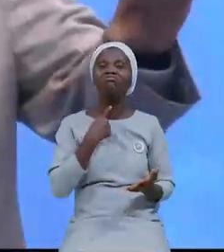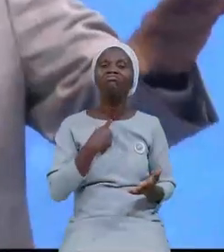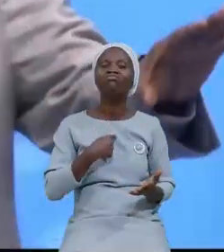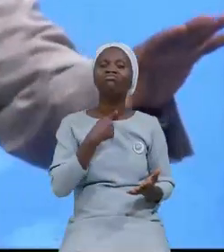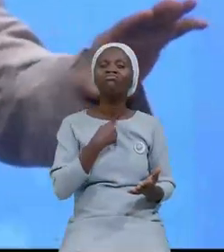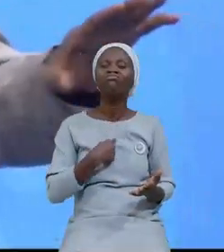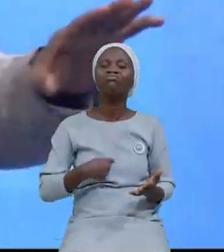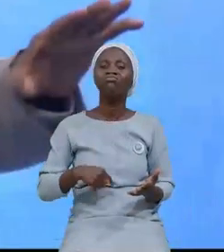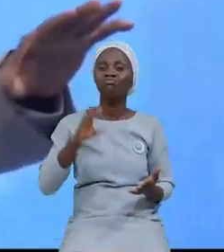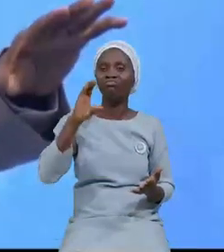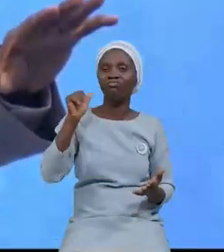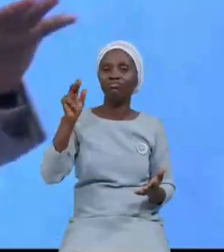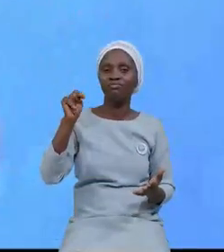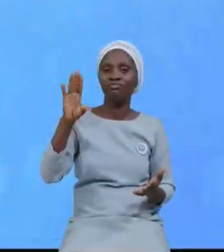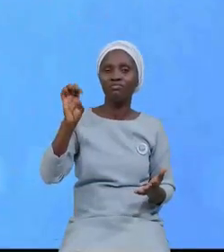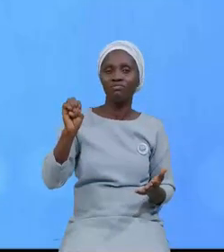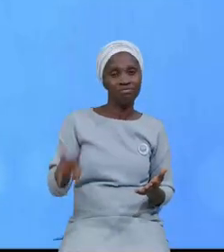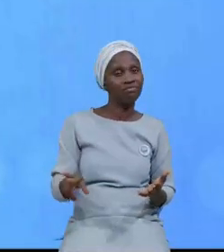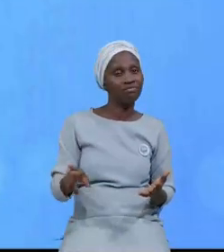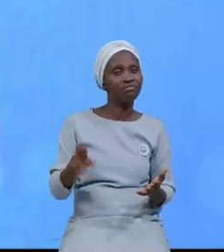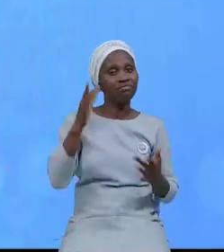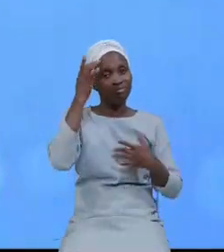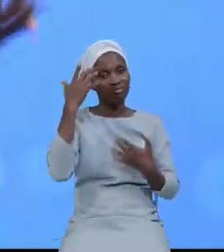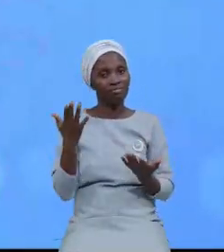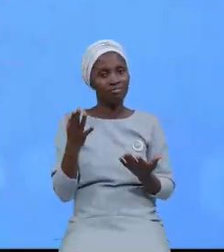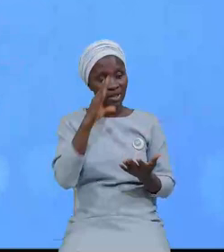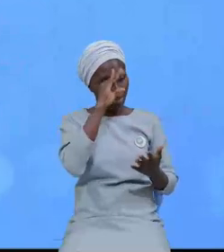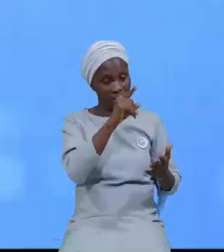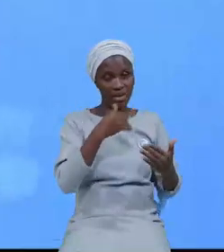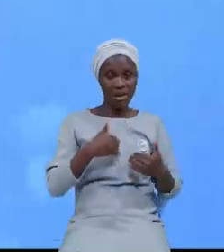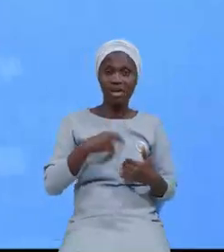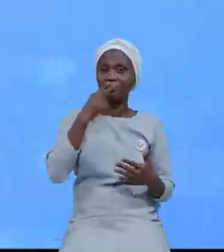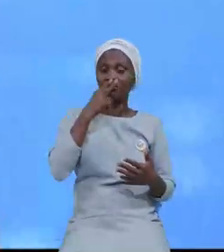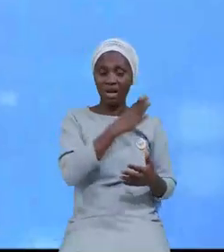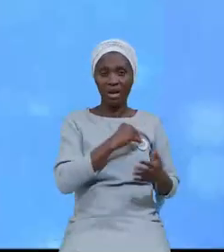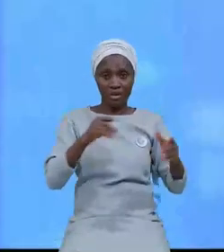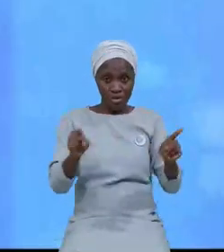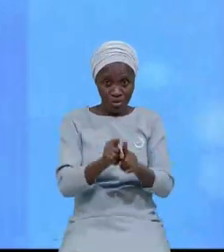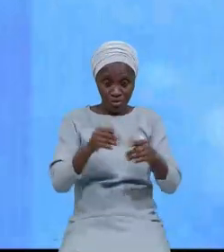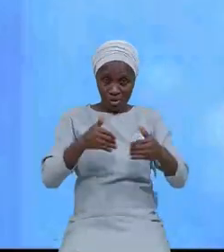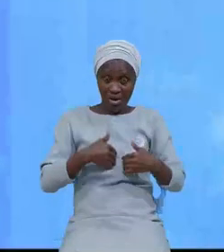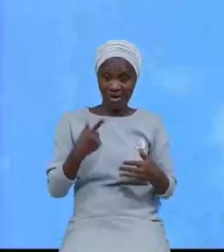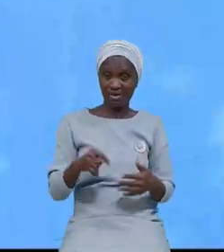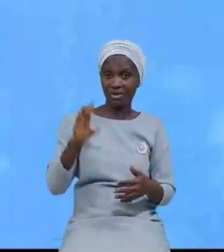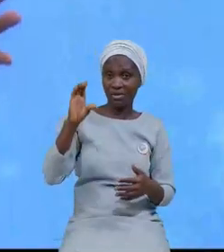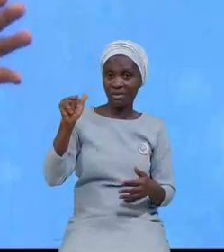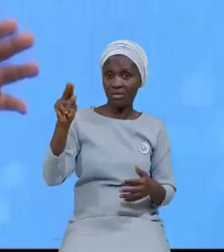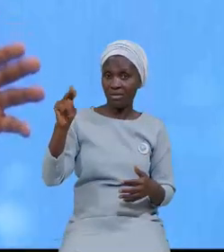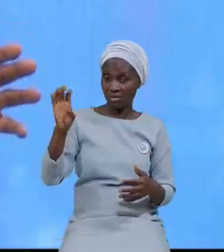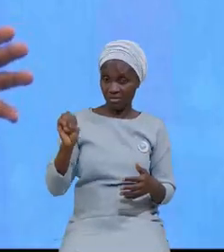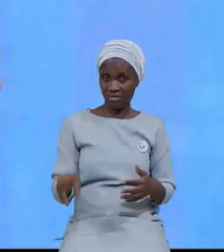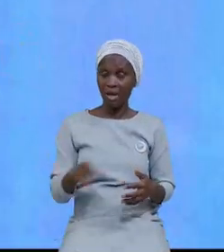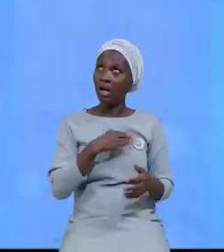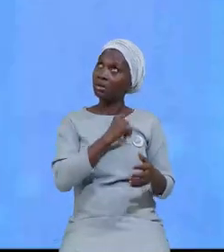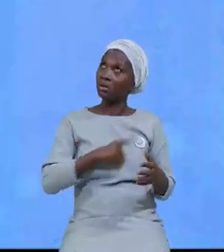le cancer des poumon il a la fumée et il a le cancer et le Seigneur dit tu étais ignorant